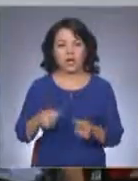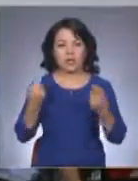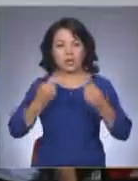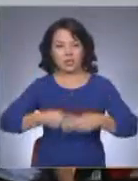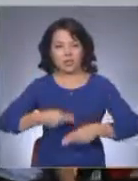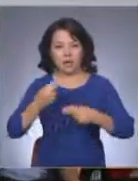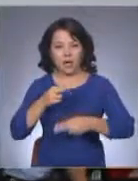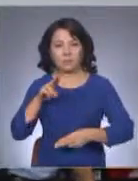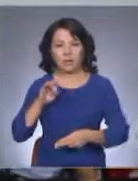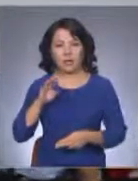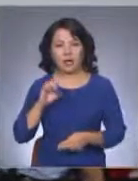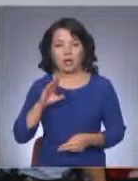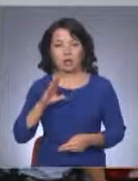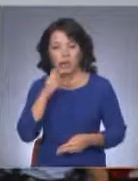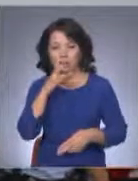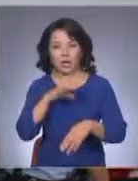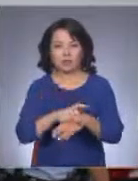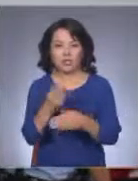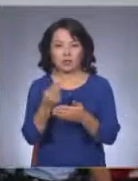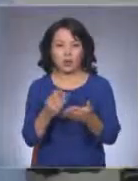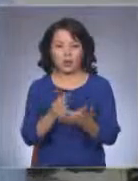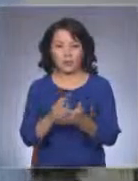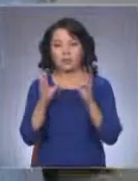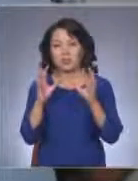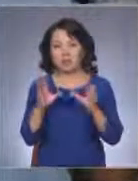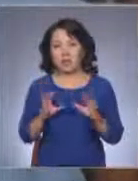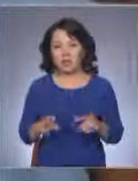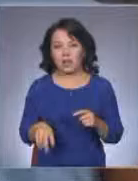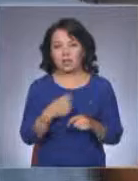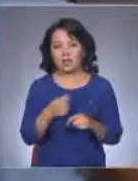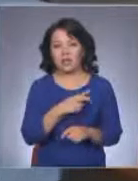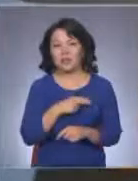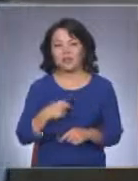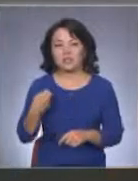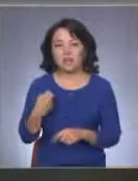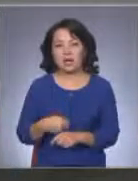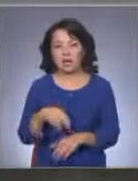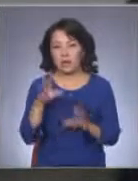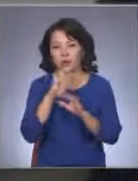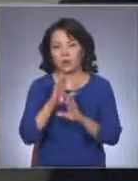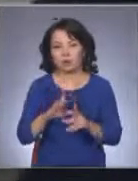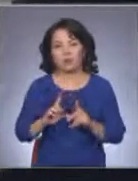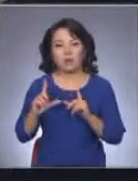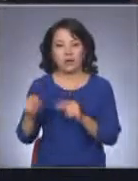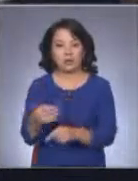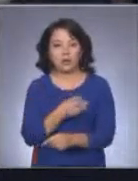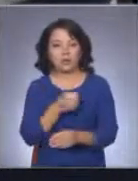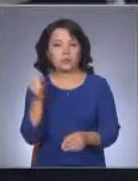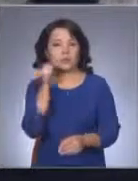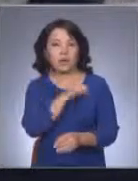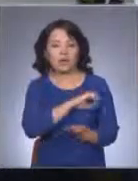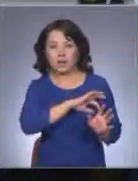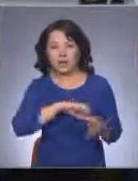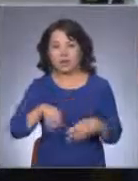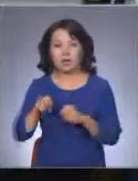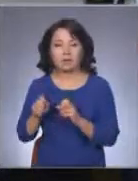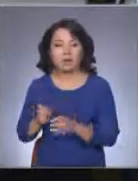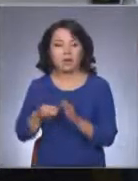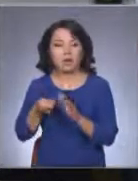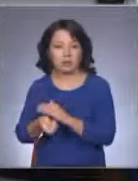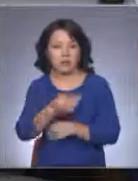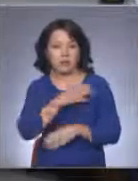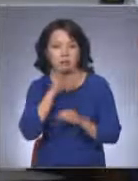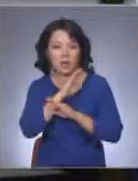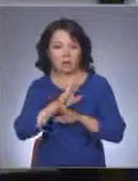Пикассоның суретін тапқан болатын. Қаскөйлер оны заңсыз жолмен Швейцарияға жеткізбек болған. Туындының иесі испандық банкир